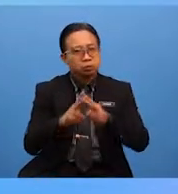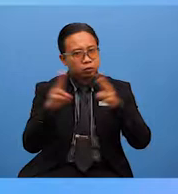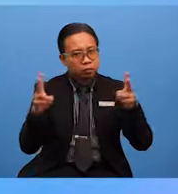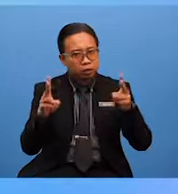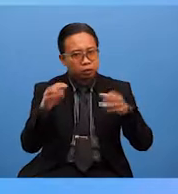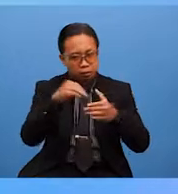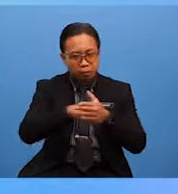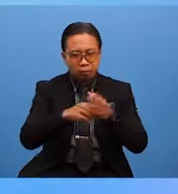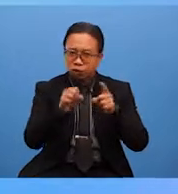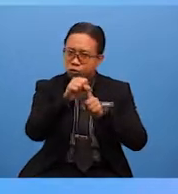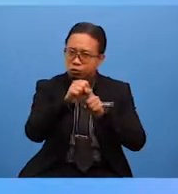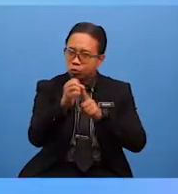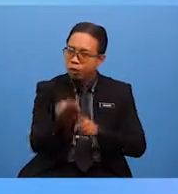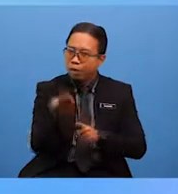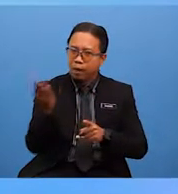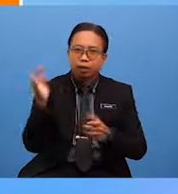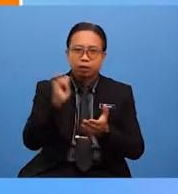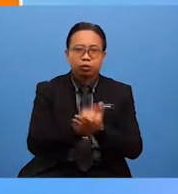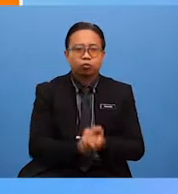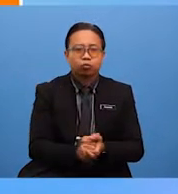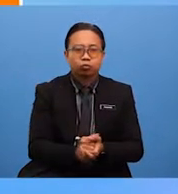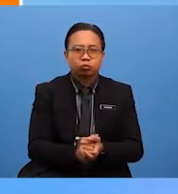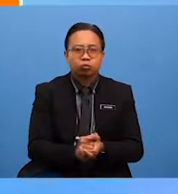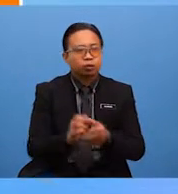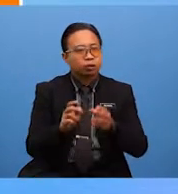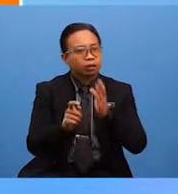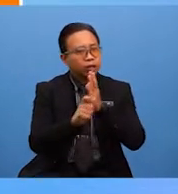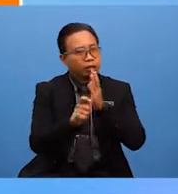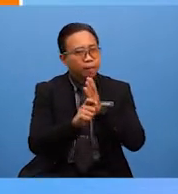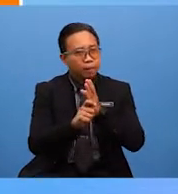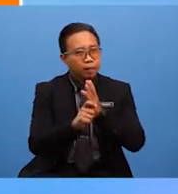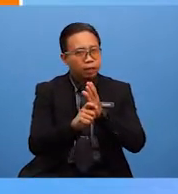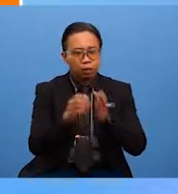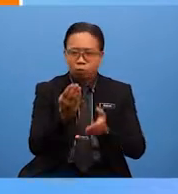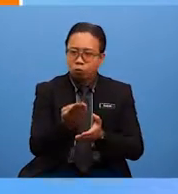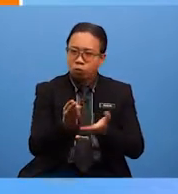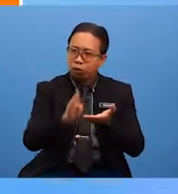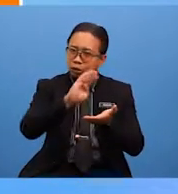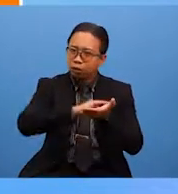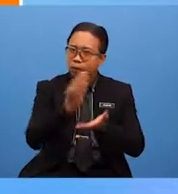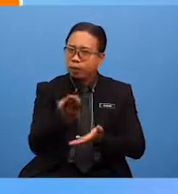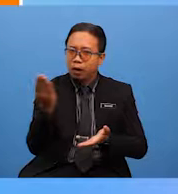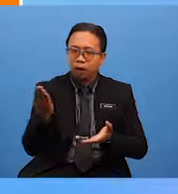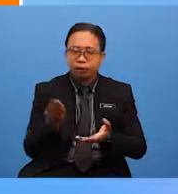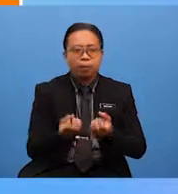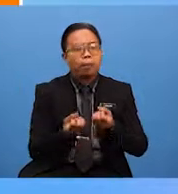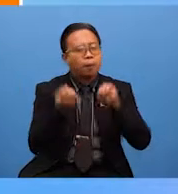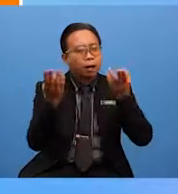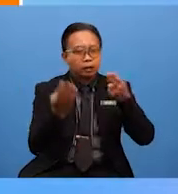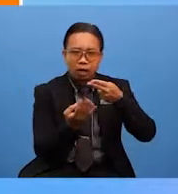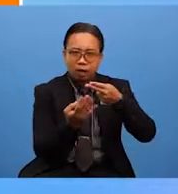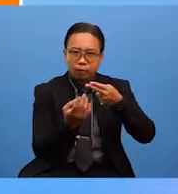tersebut dan semakin bertambah quantity bahan semakin banyak HP